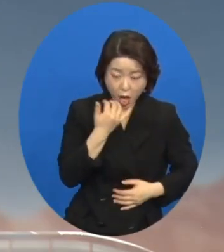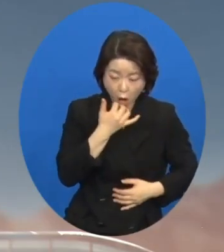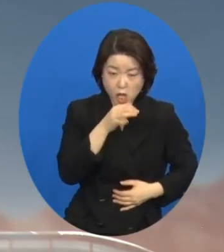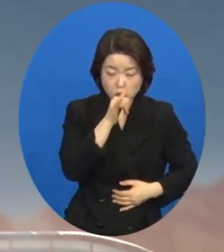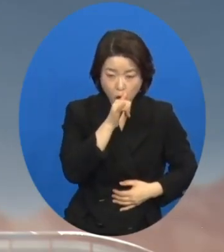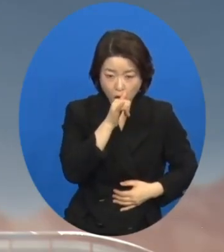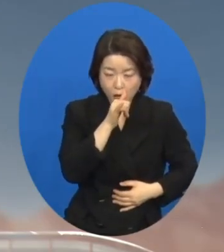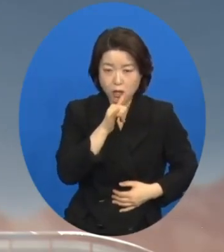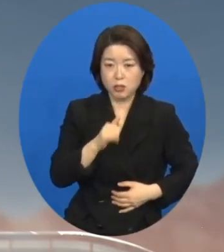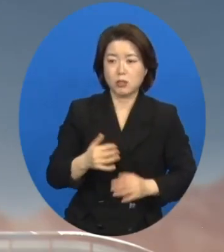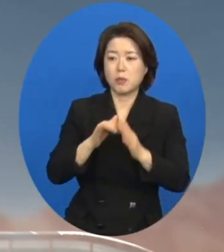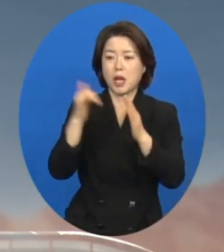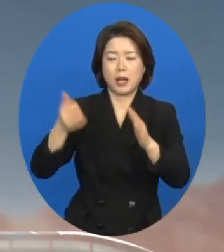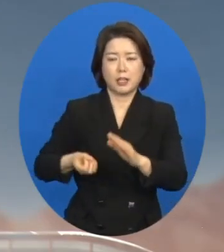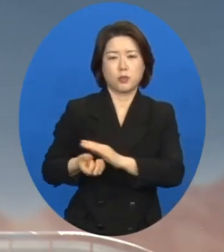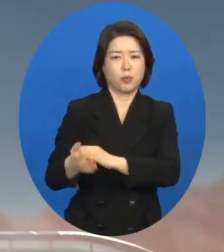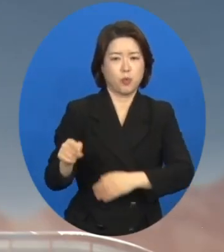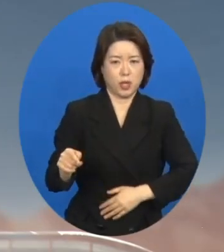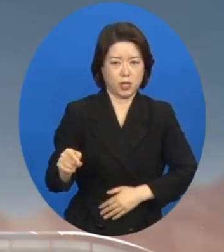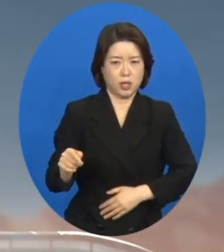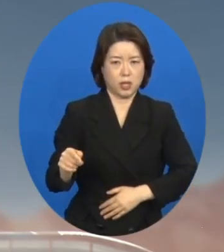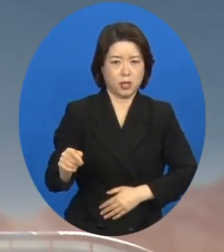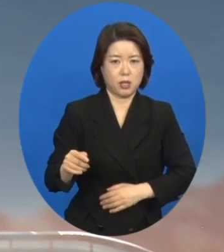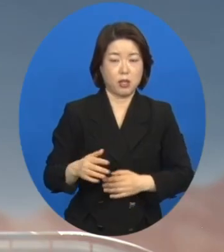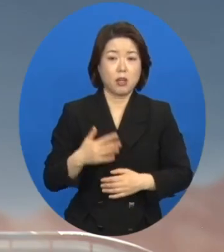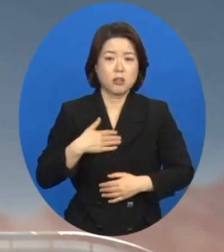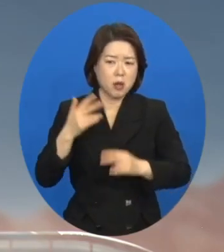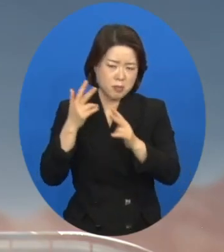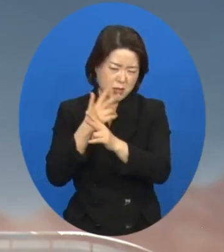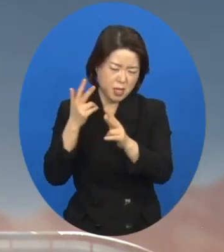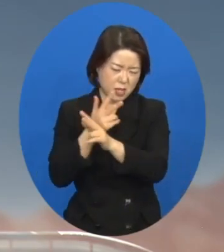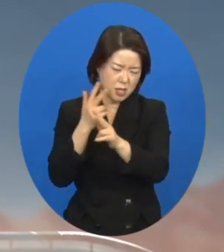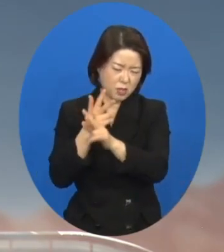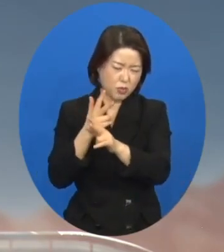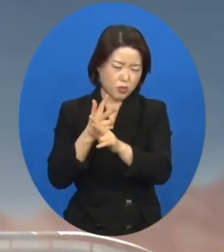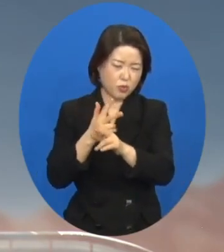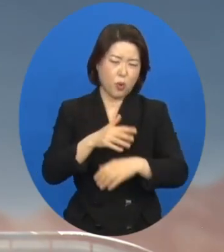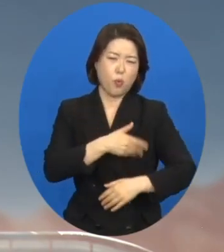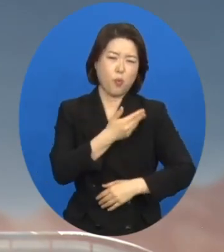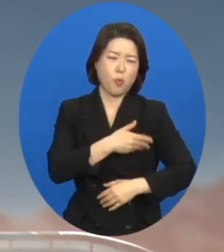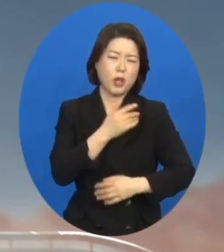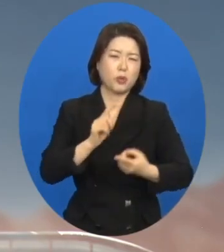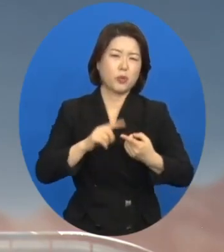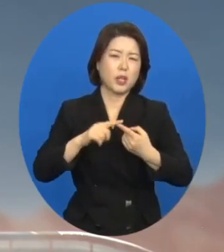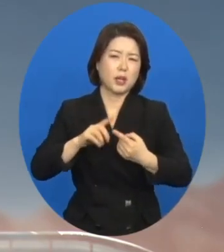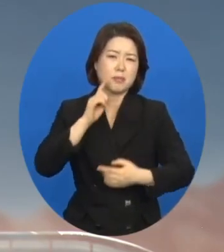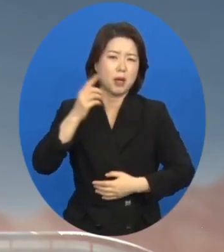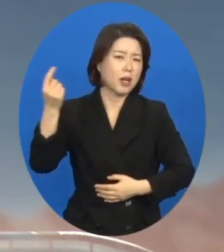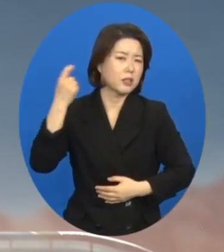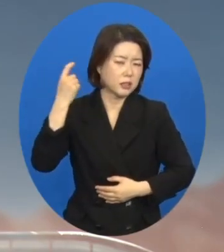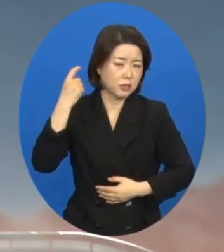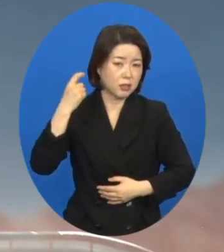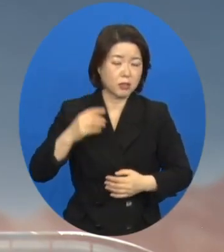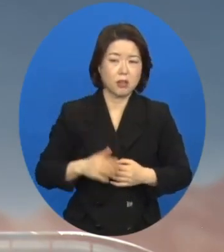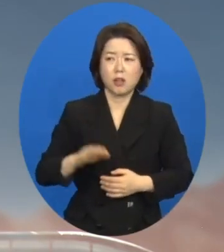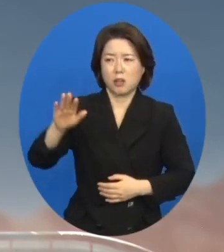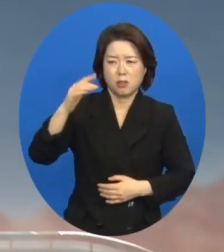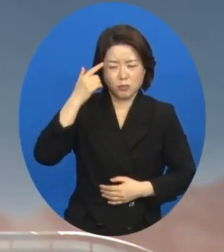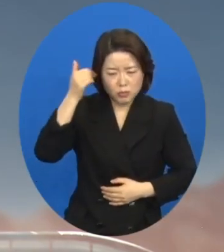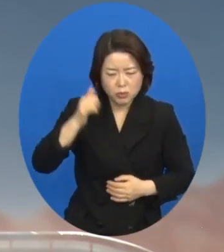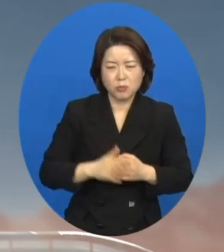미칩니다. 매주 저는요 외도에 대한 이야기를 듣습니다. 목사님, 제 남편이, 제